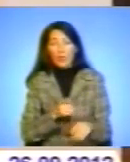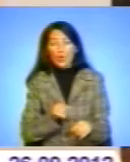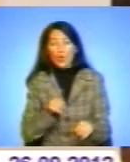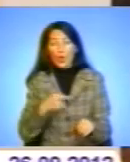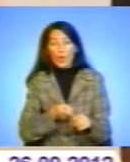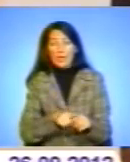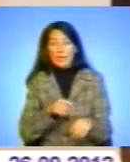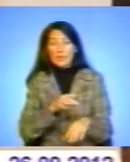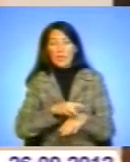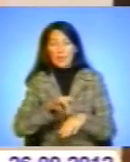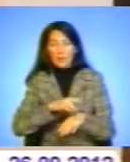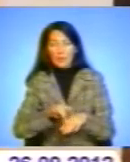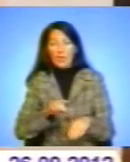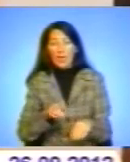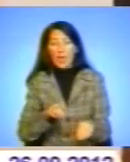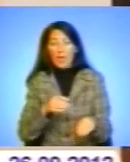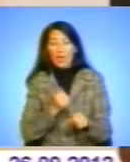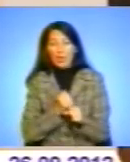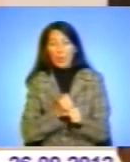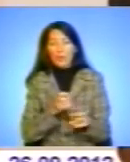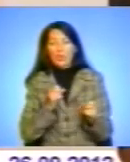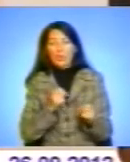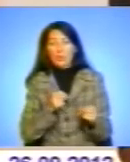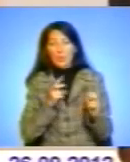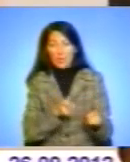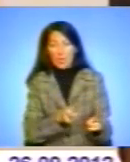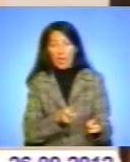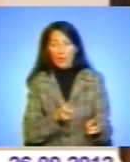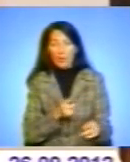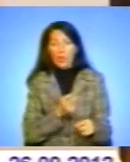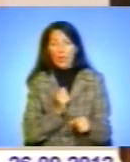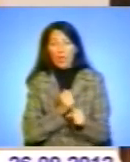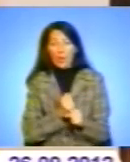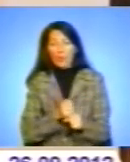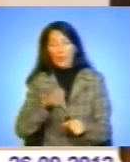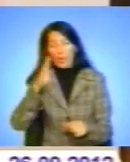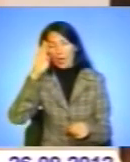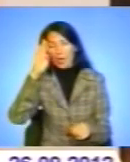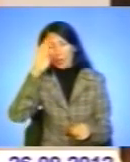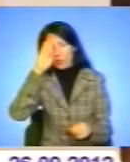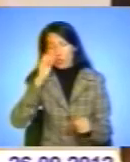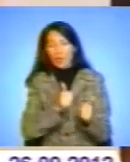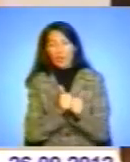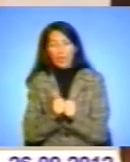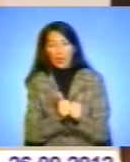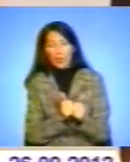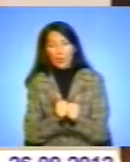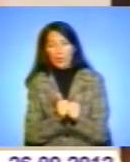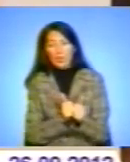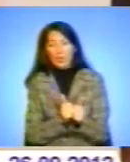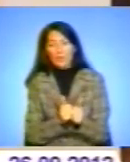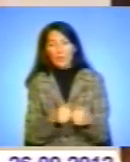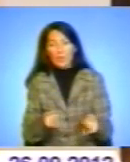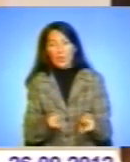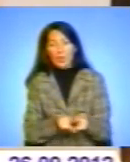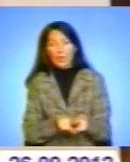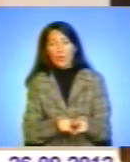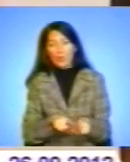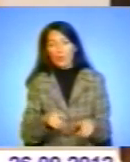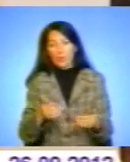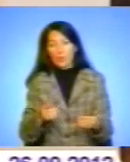на тілі жінки були спричинені умисно. Вказані ушкодження спричинив сусід її, також місцевий